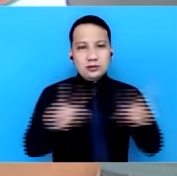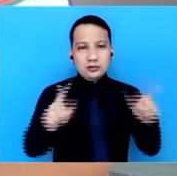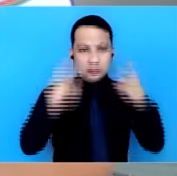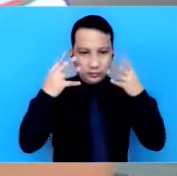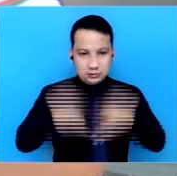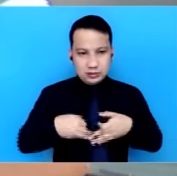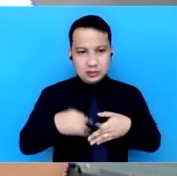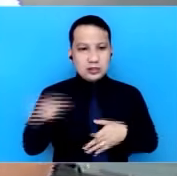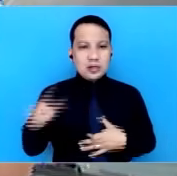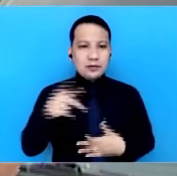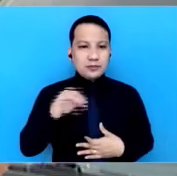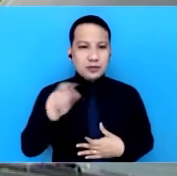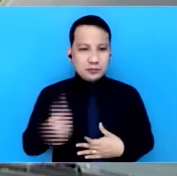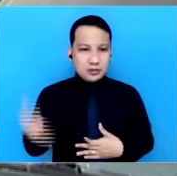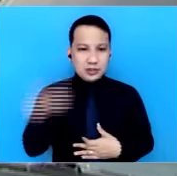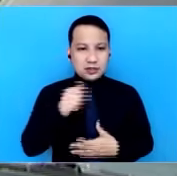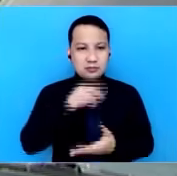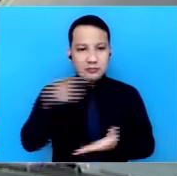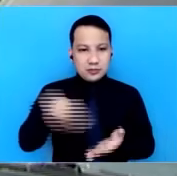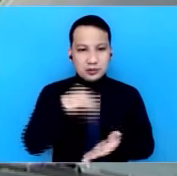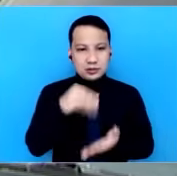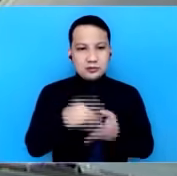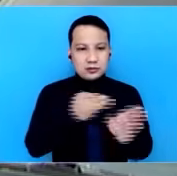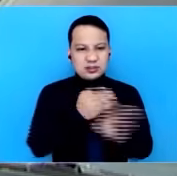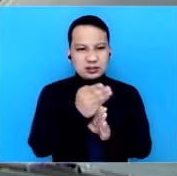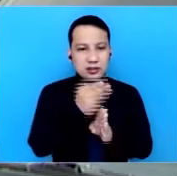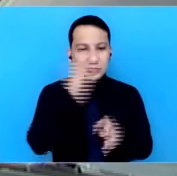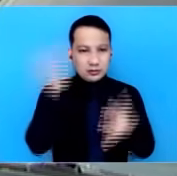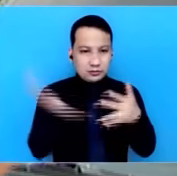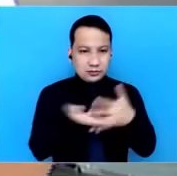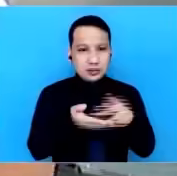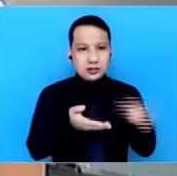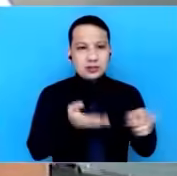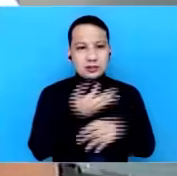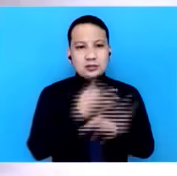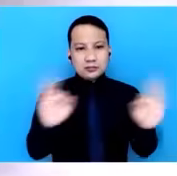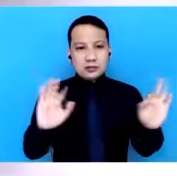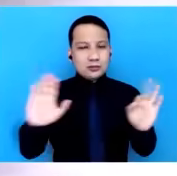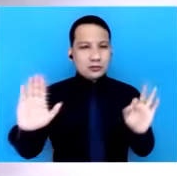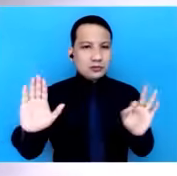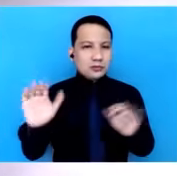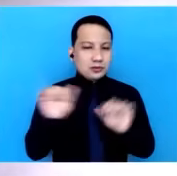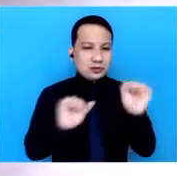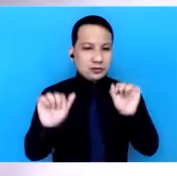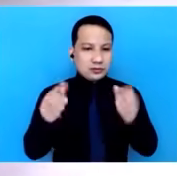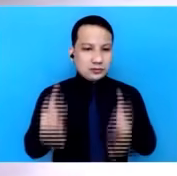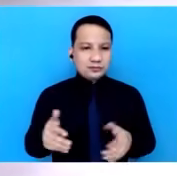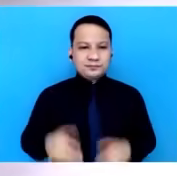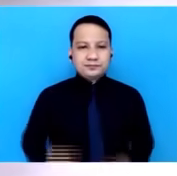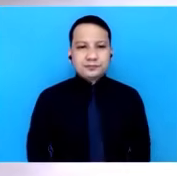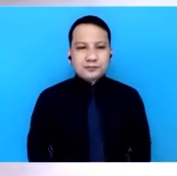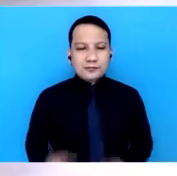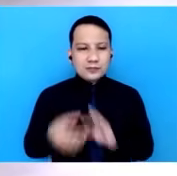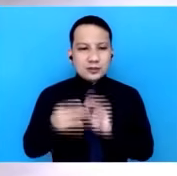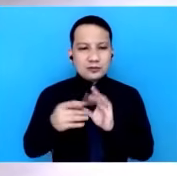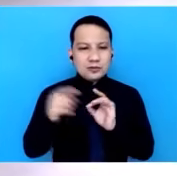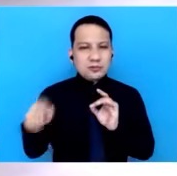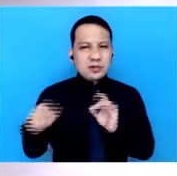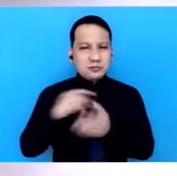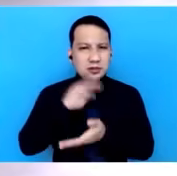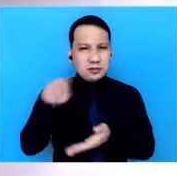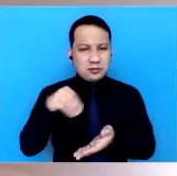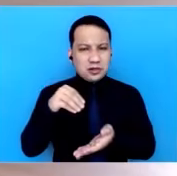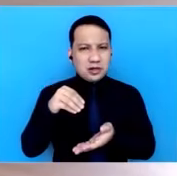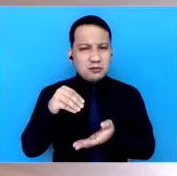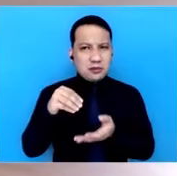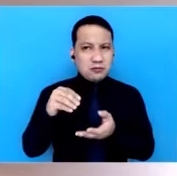PNP Mandaluyong na mag-direct filing at palayain ang aktor. Paliwanag ng Mandaluyong Police, light offense lang naman